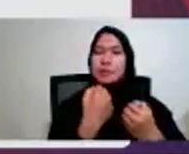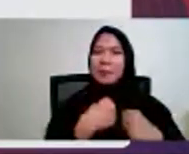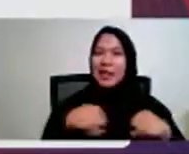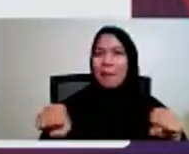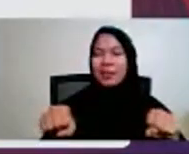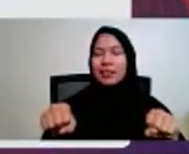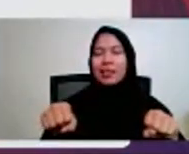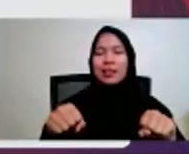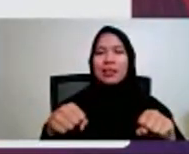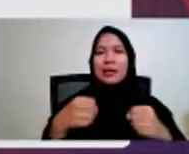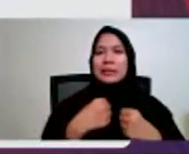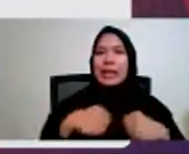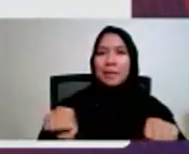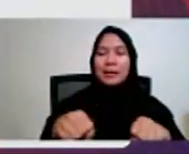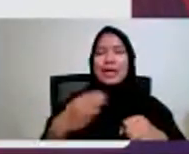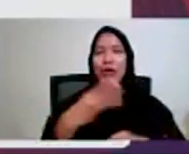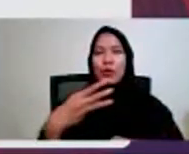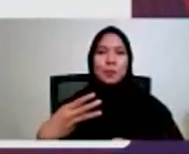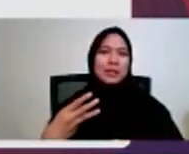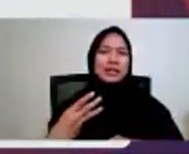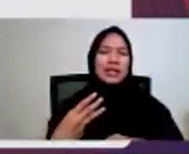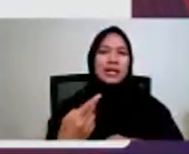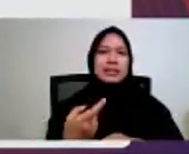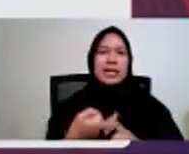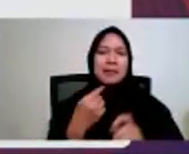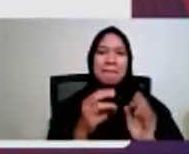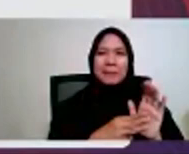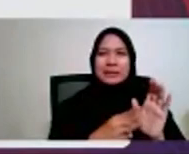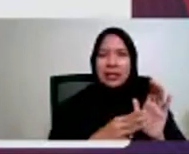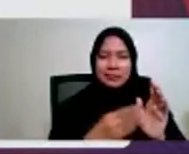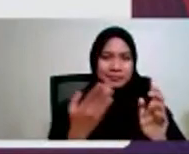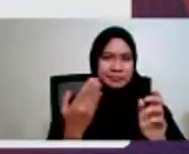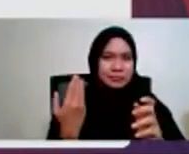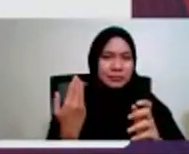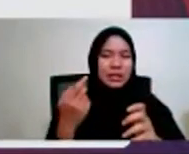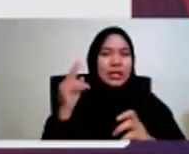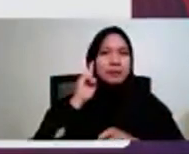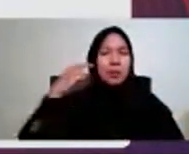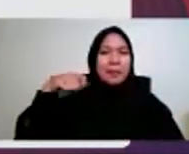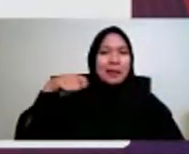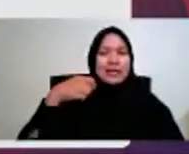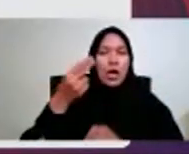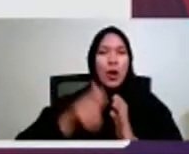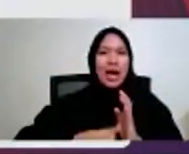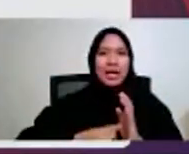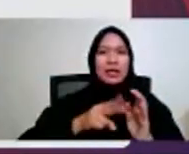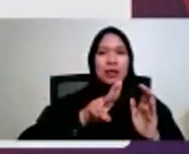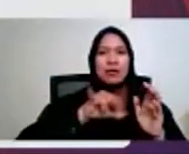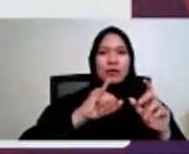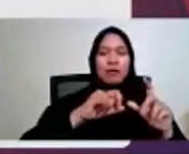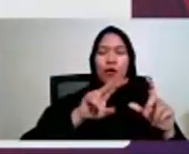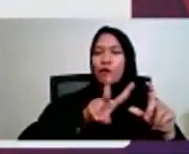dari ekonomi kita dari krisis Bu Menteri Keuangan dari sisi fiskal